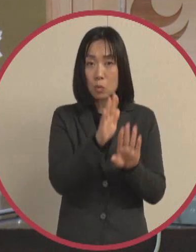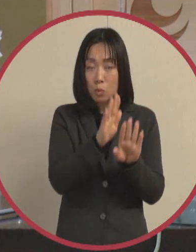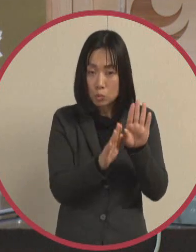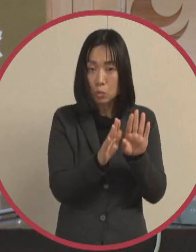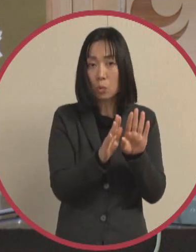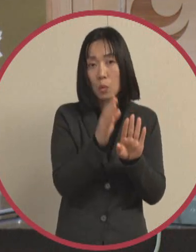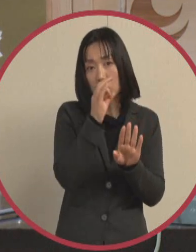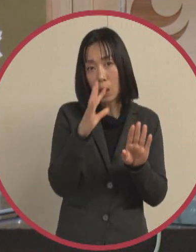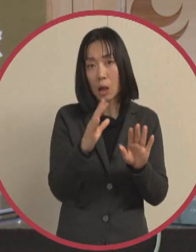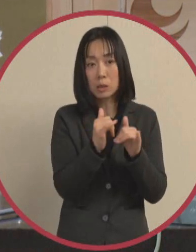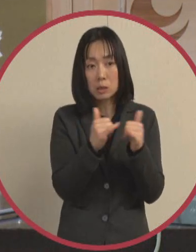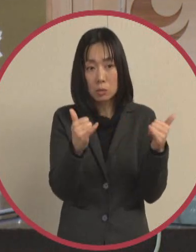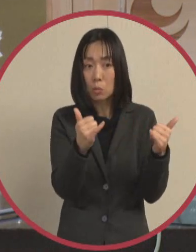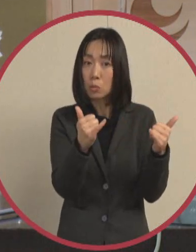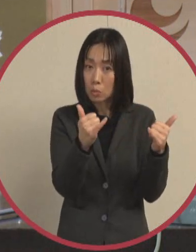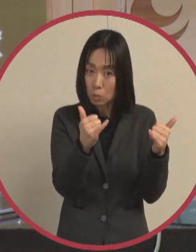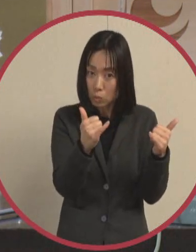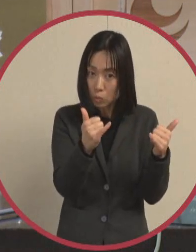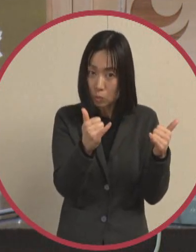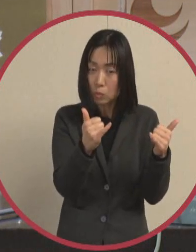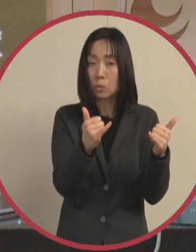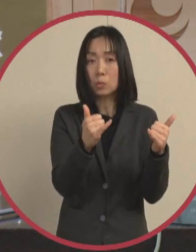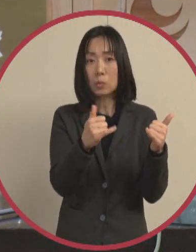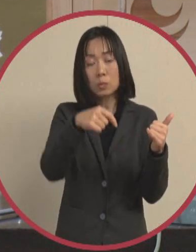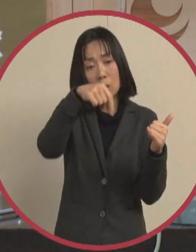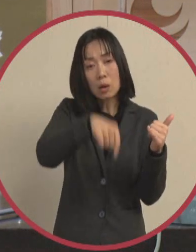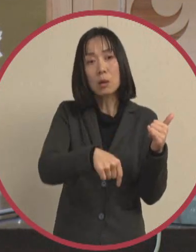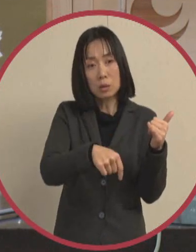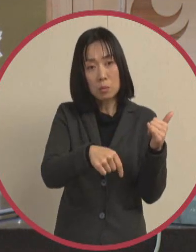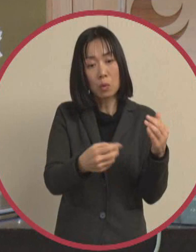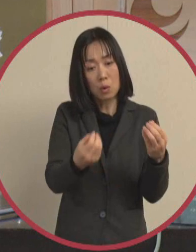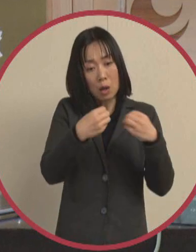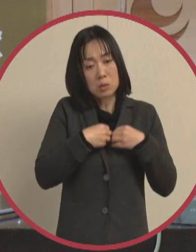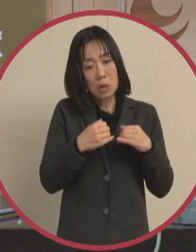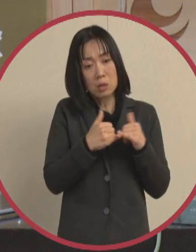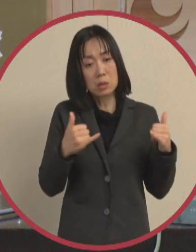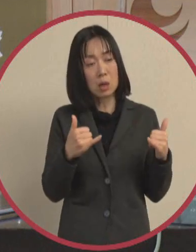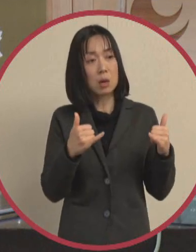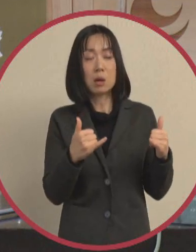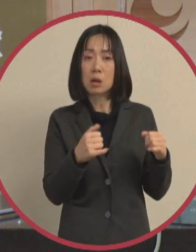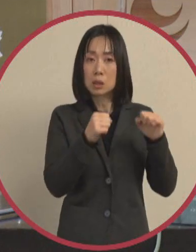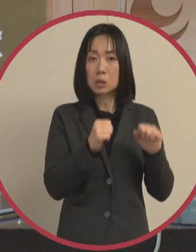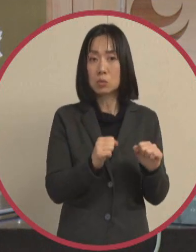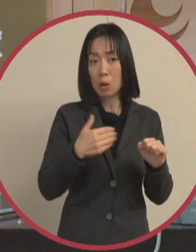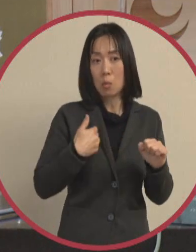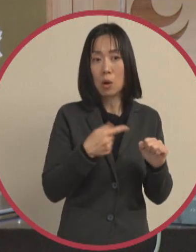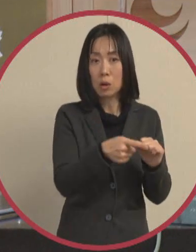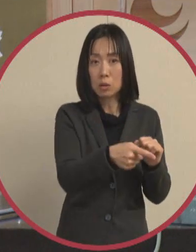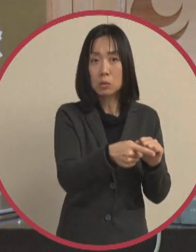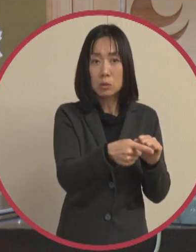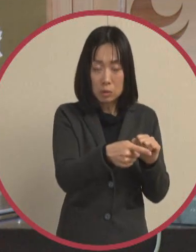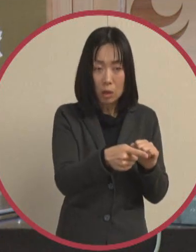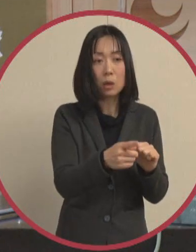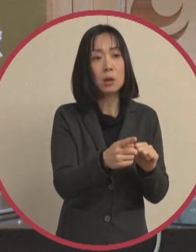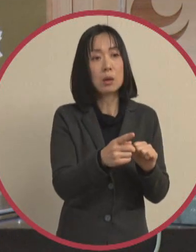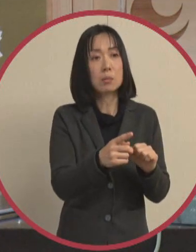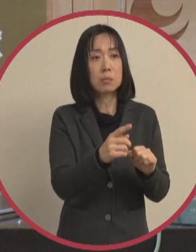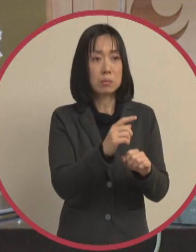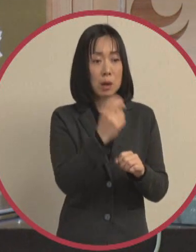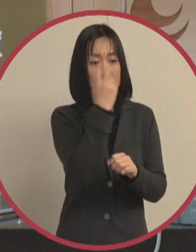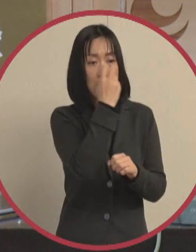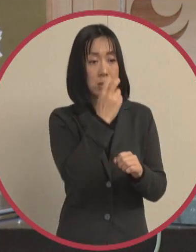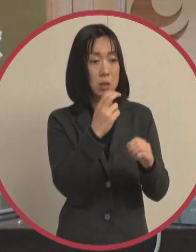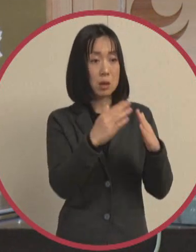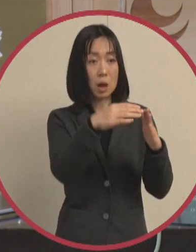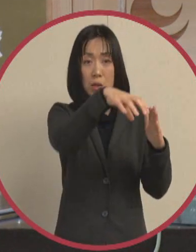方がですね、会場にいらっしゃるという可能性はありますので、検査会場ではですね、やはり密にならないような対